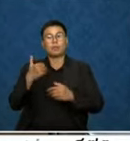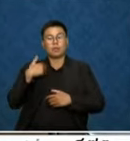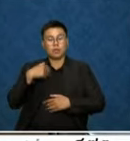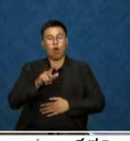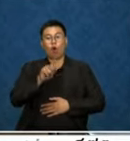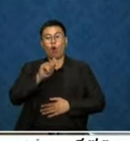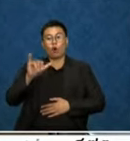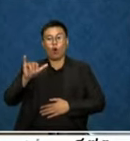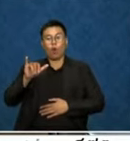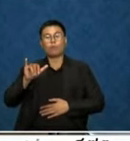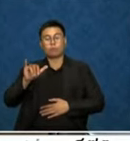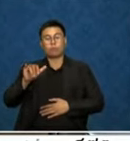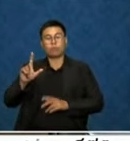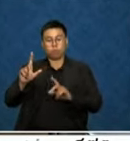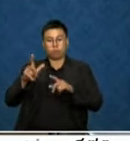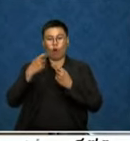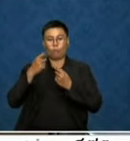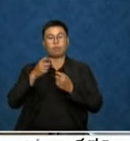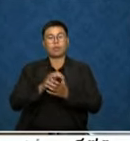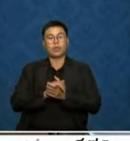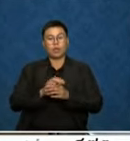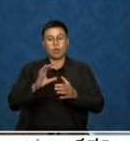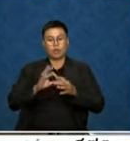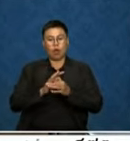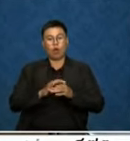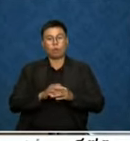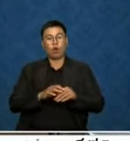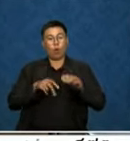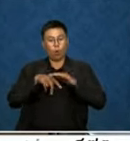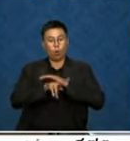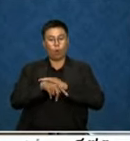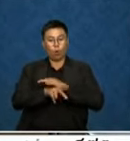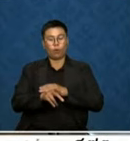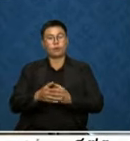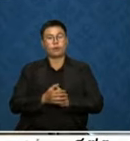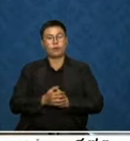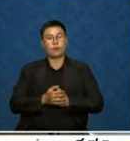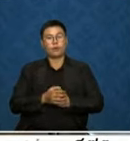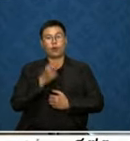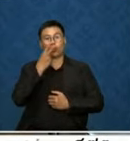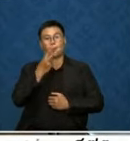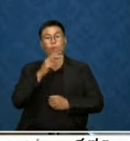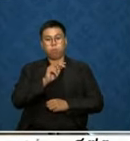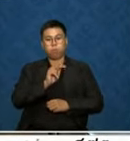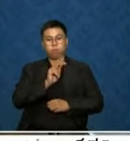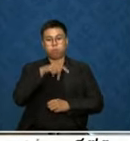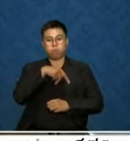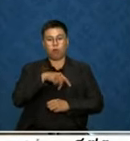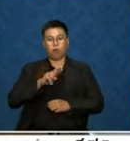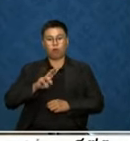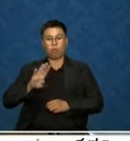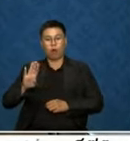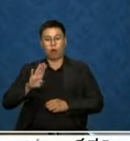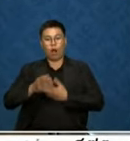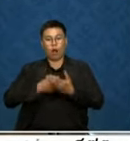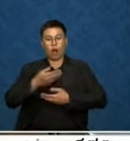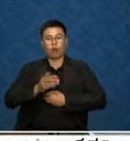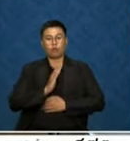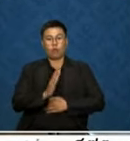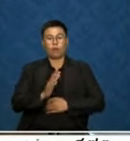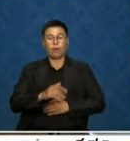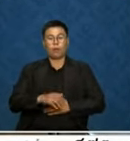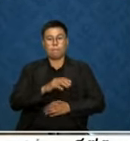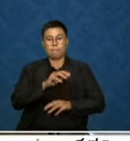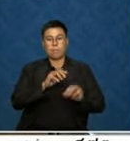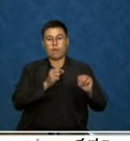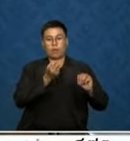ตอบกลับมาแค่นั้นเองในเรื่องเกี่ยวกับการโฆษณาครับผมลองมาดูพ.ร.บ.ขายตรงครับมาตร